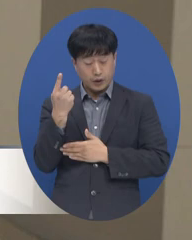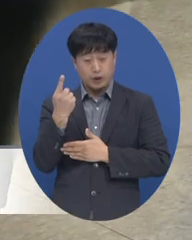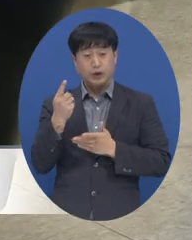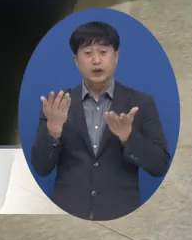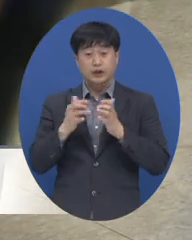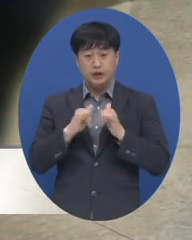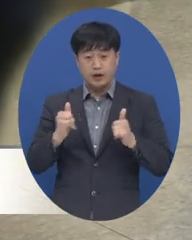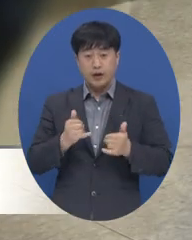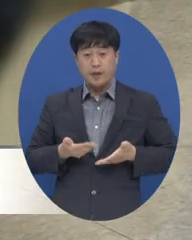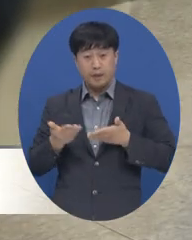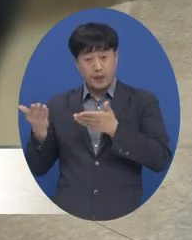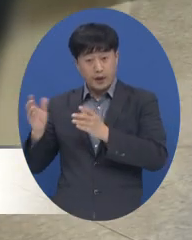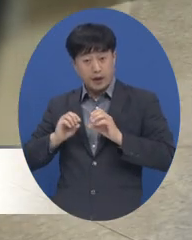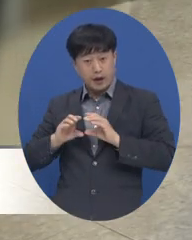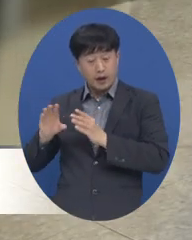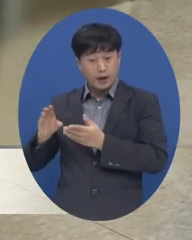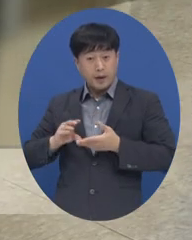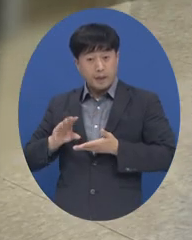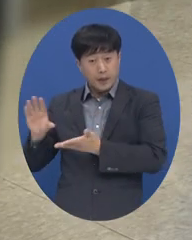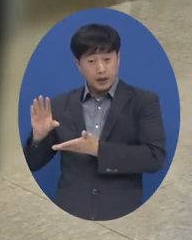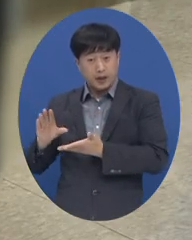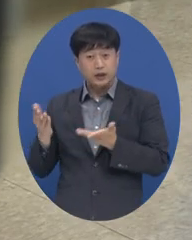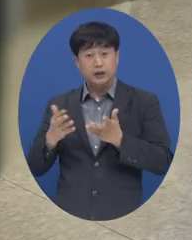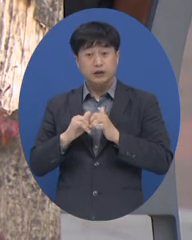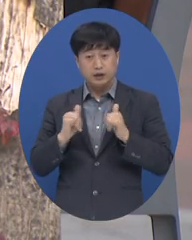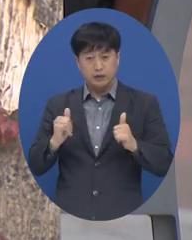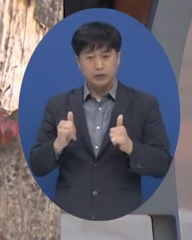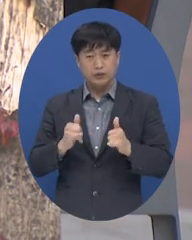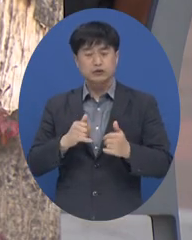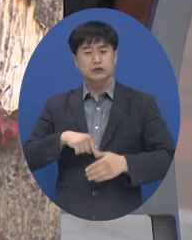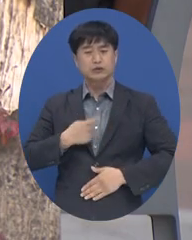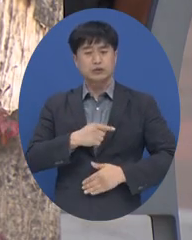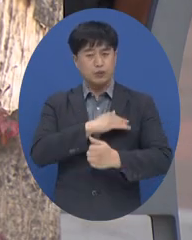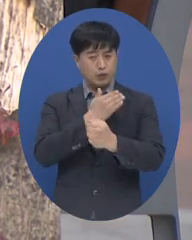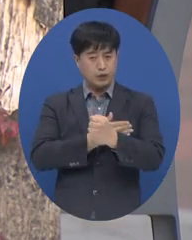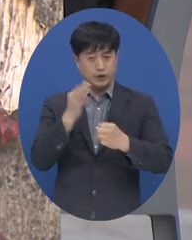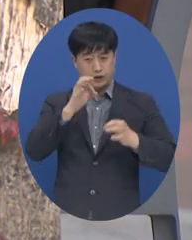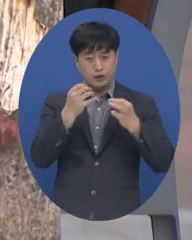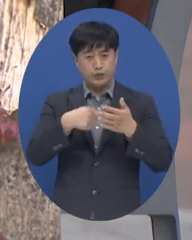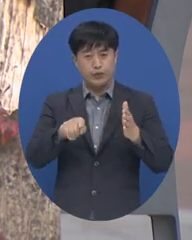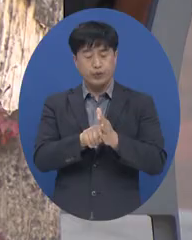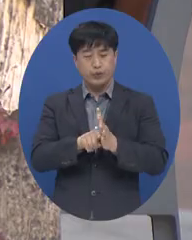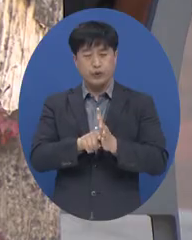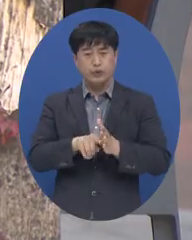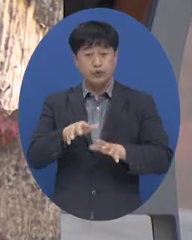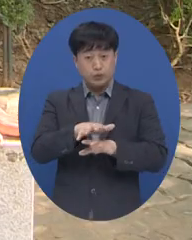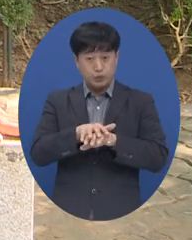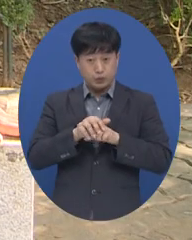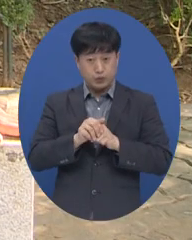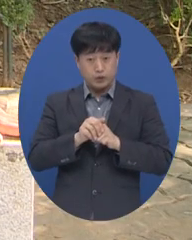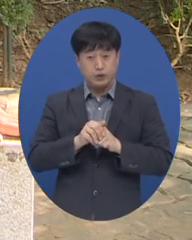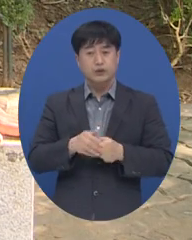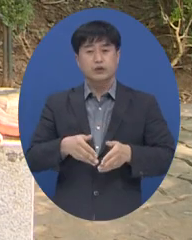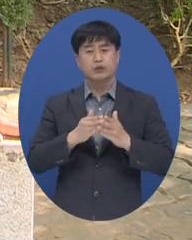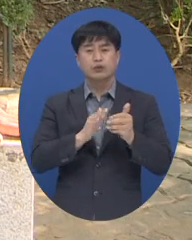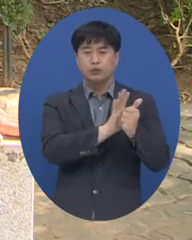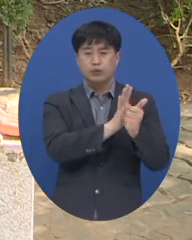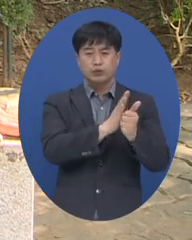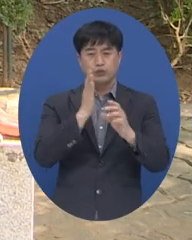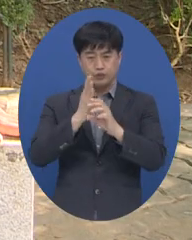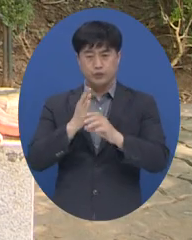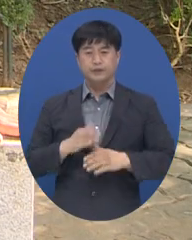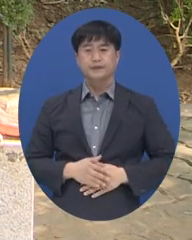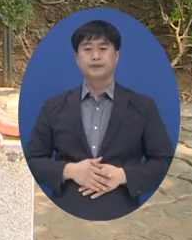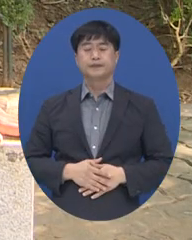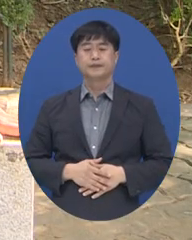노동자 등 취약 노동자들이 스스로 권리를 찾을 수 있도록 조직화하는 사업도 지원하고 있습니다 경기 주주